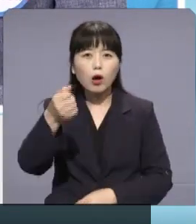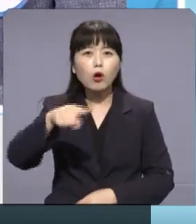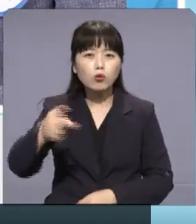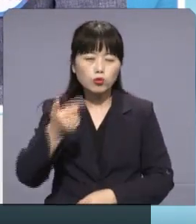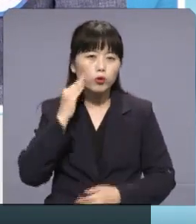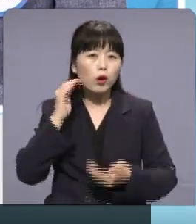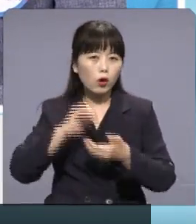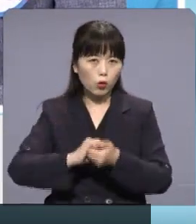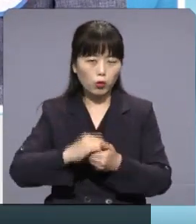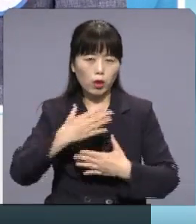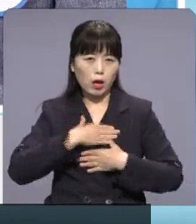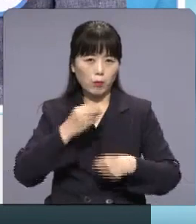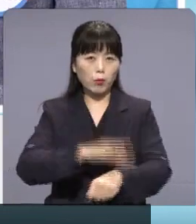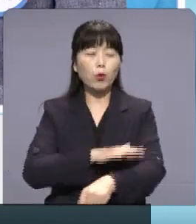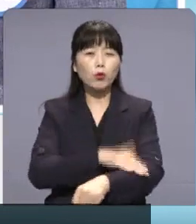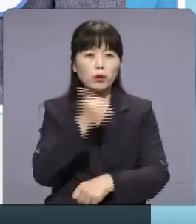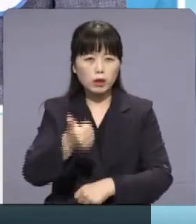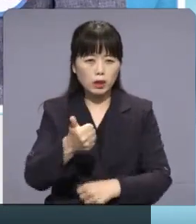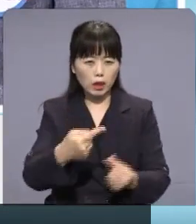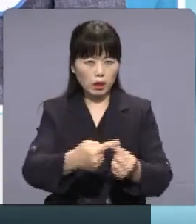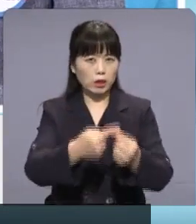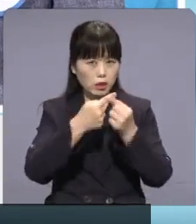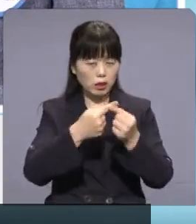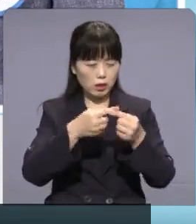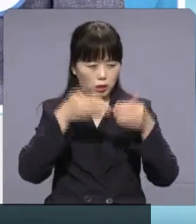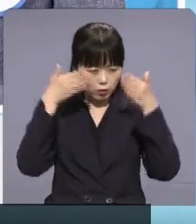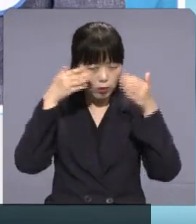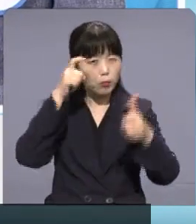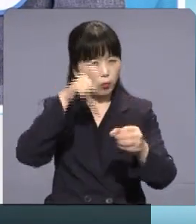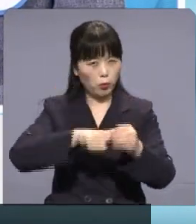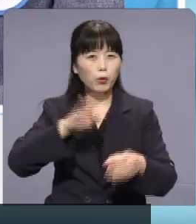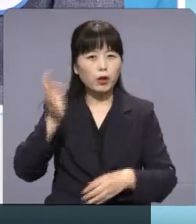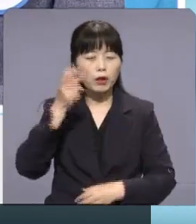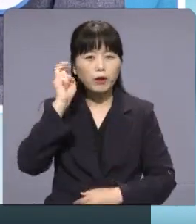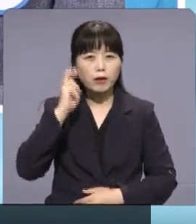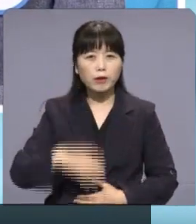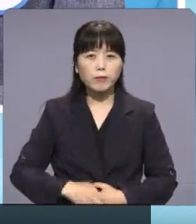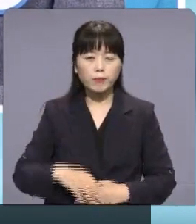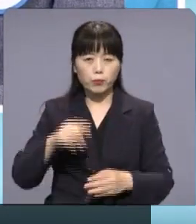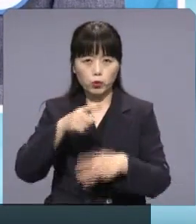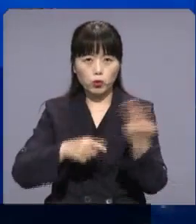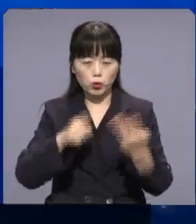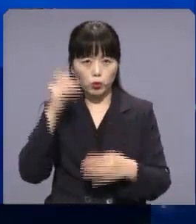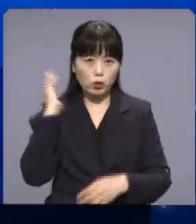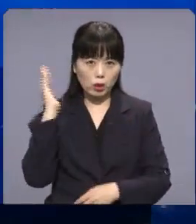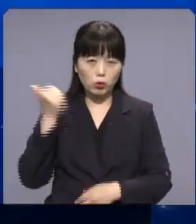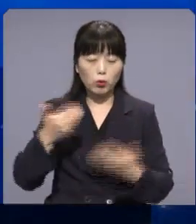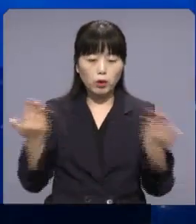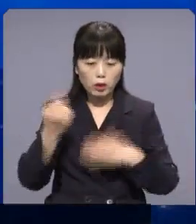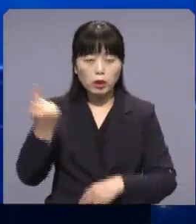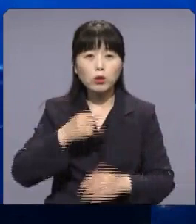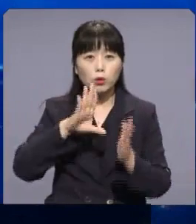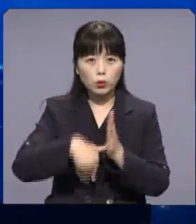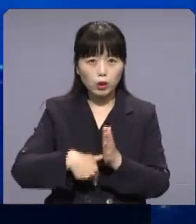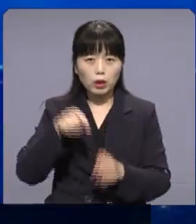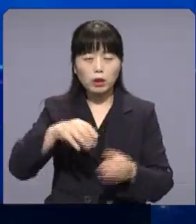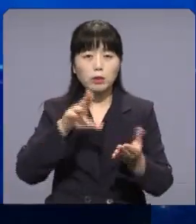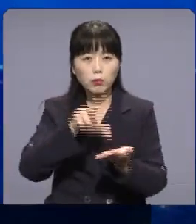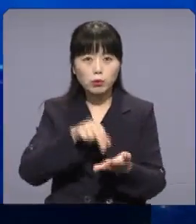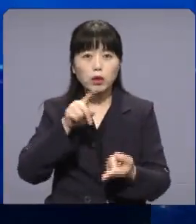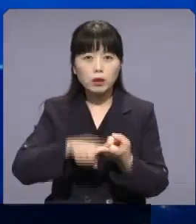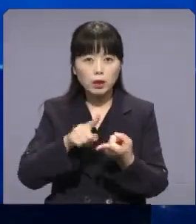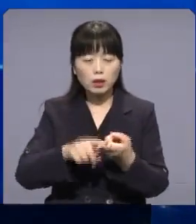청와대 안보실장이 예. 제일 타켓이 될 수밖에 없다라고 말씀드립니다. 네. 윤석열 대통령이 아침 출근길에 이 사건에